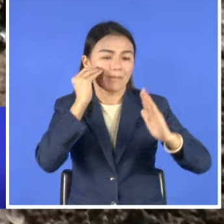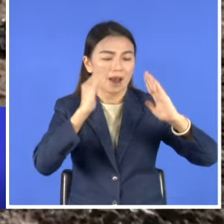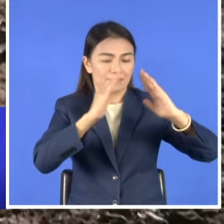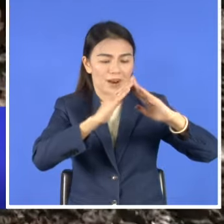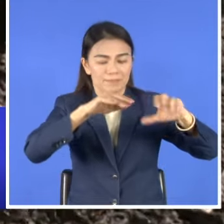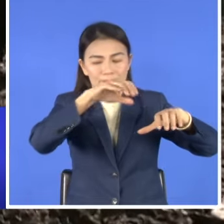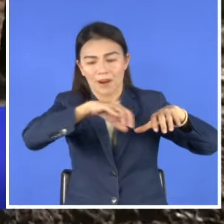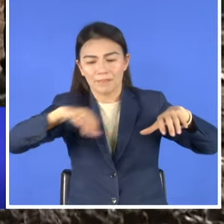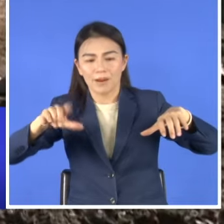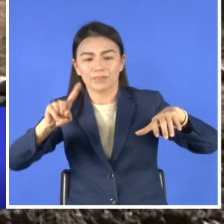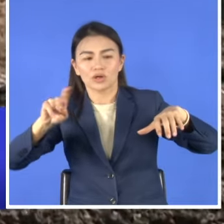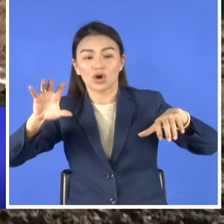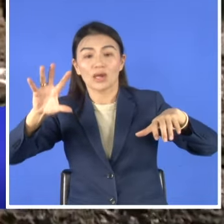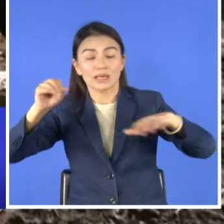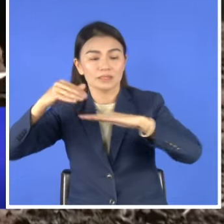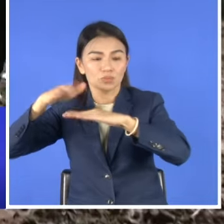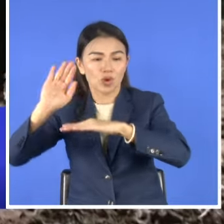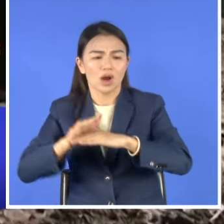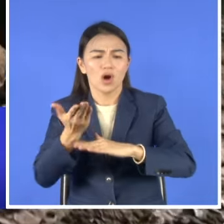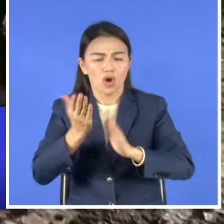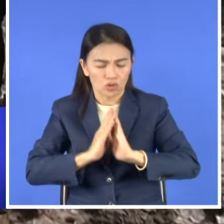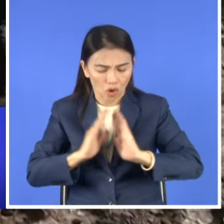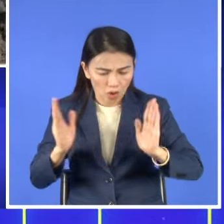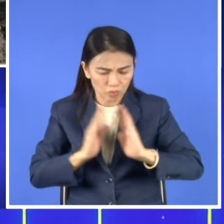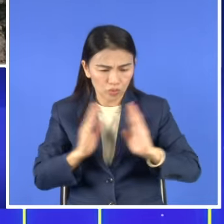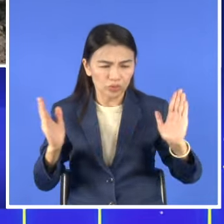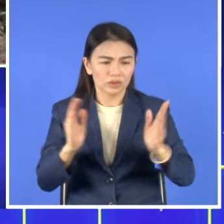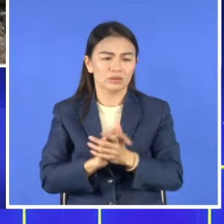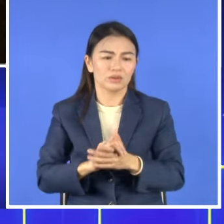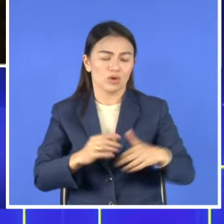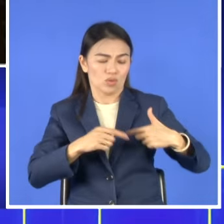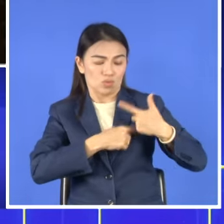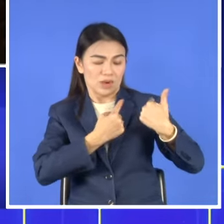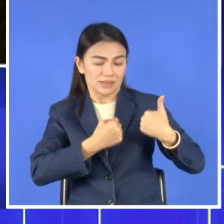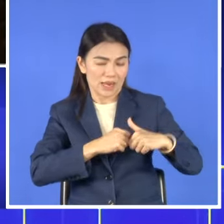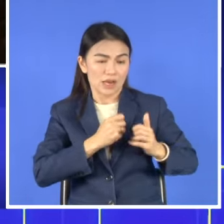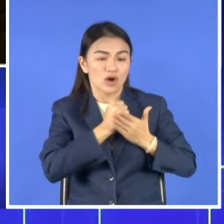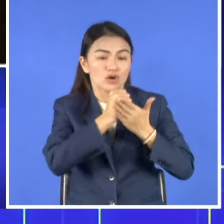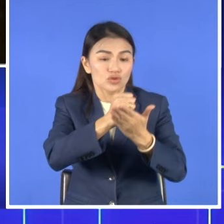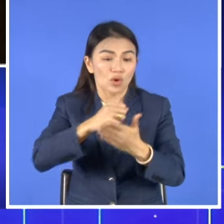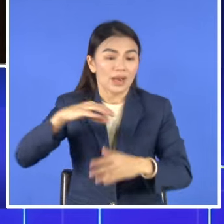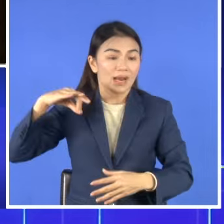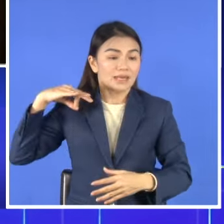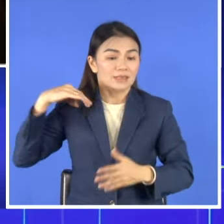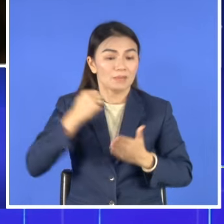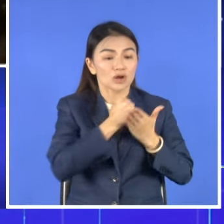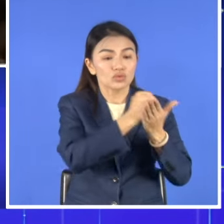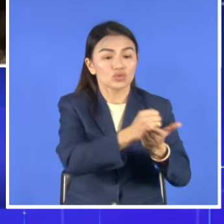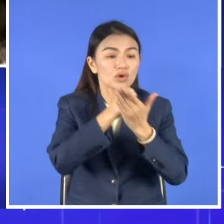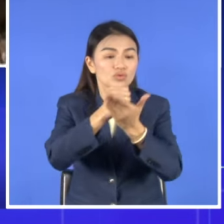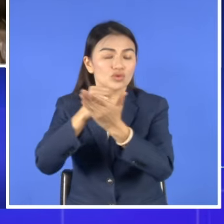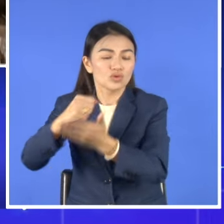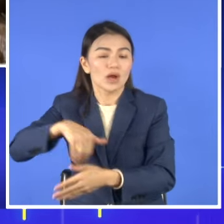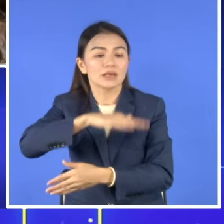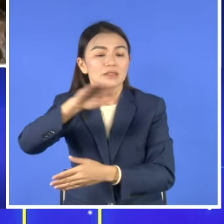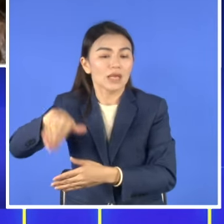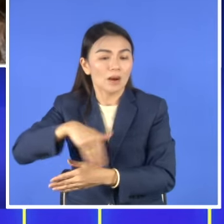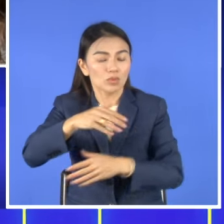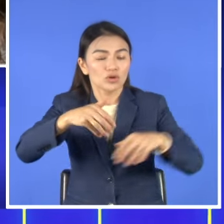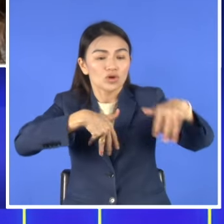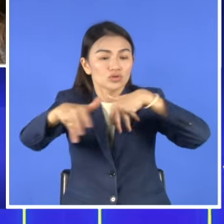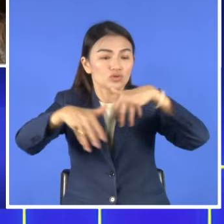เรือนครับค่ะโหขอบคุณด้วยขอบคุณทุกจิตอาสาทุกความร่วมมือทุกแรงกำลังที่ส่งไปช่วยเหลือชาวบ้าน